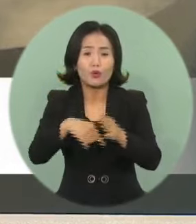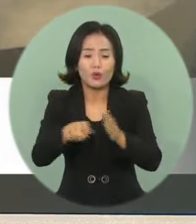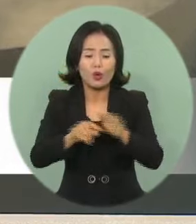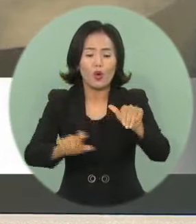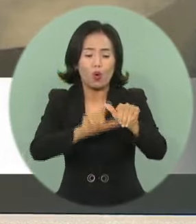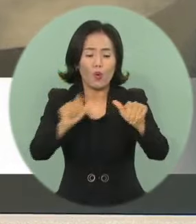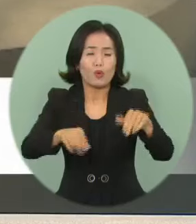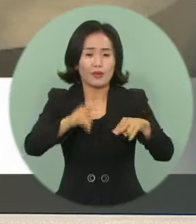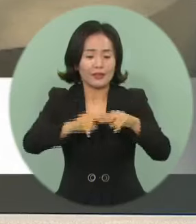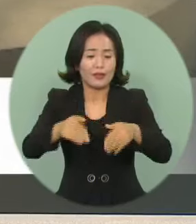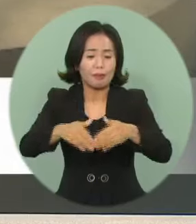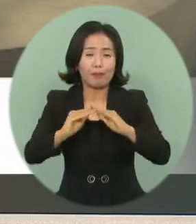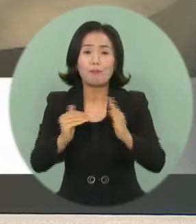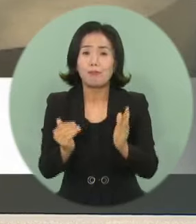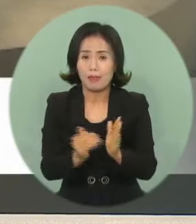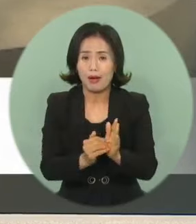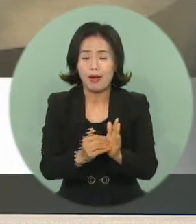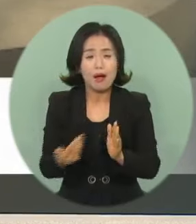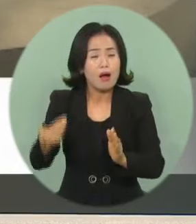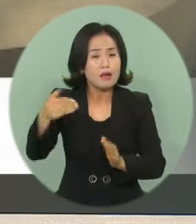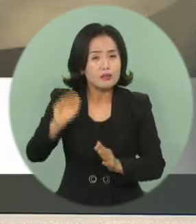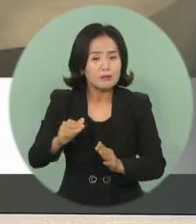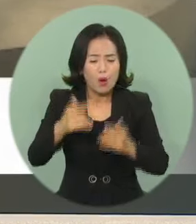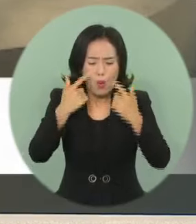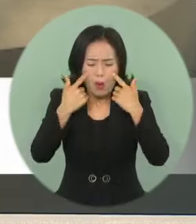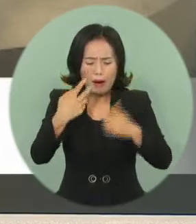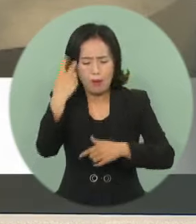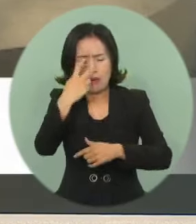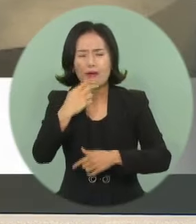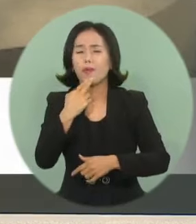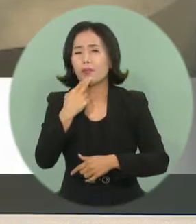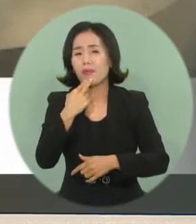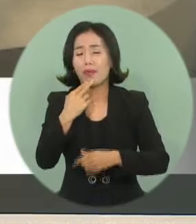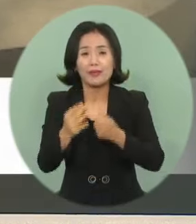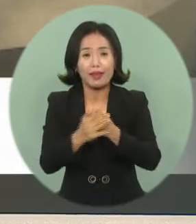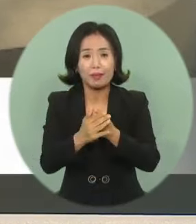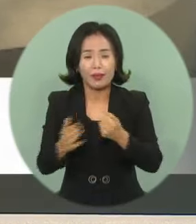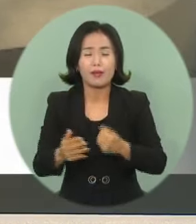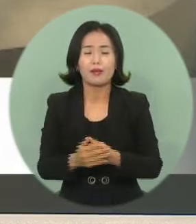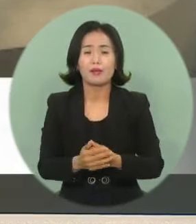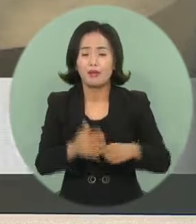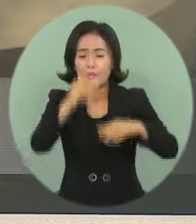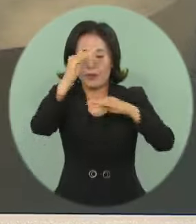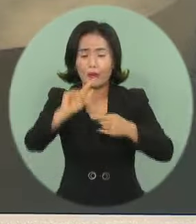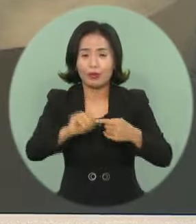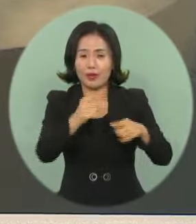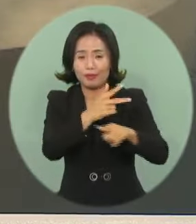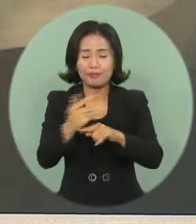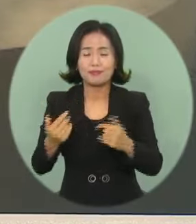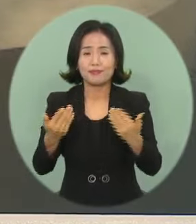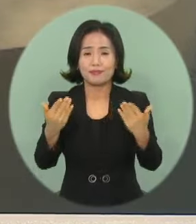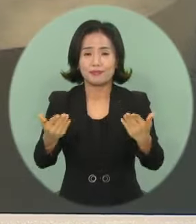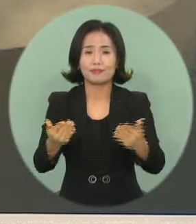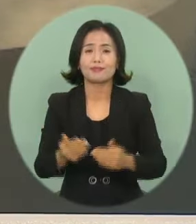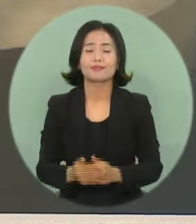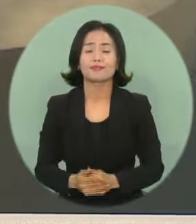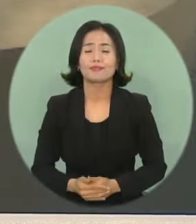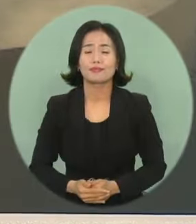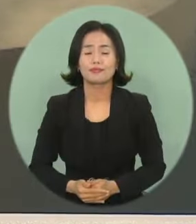5월 걸상이 설치돼 있는데요. 하지만 제대로 관리가 되지 않고 있습니다. 안준호 기자가 한 걸음 더 현장